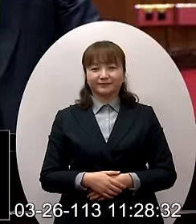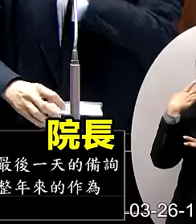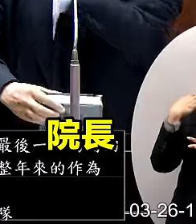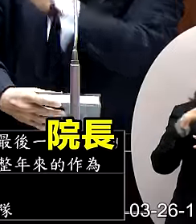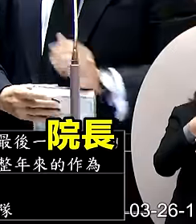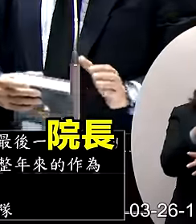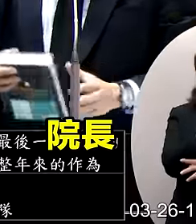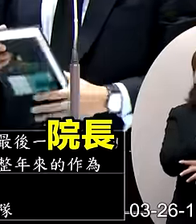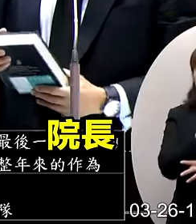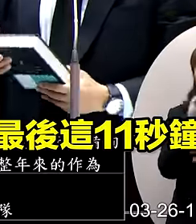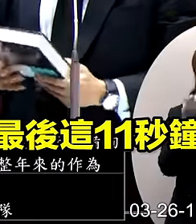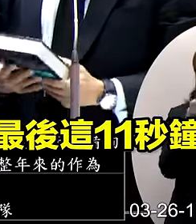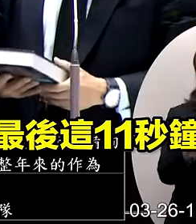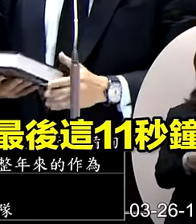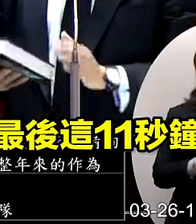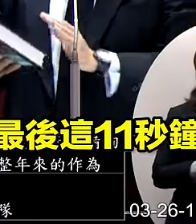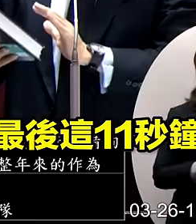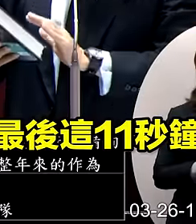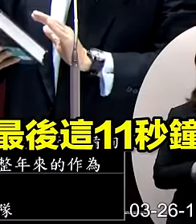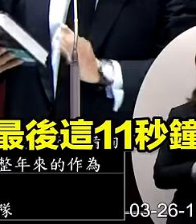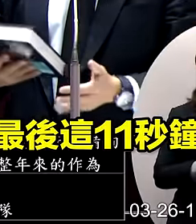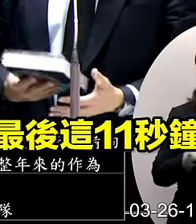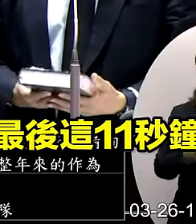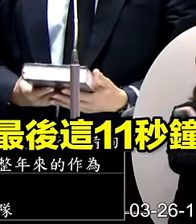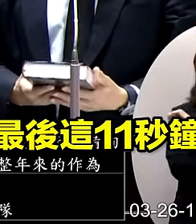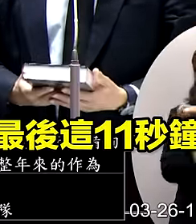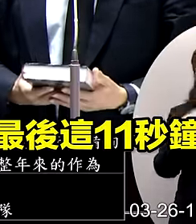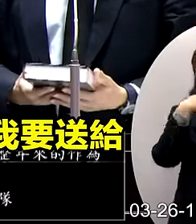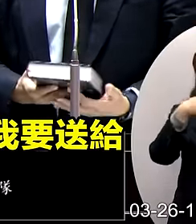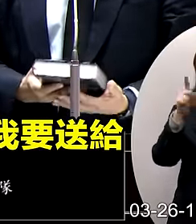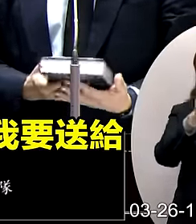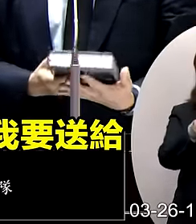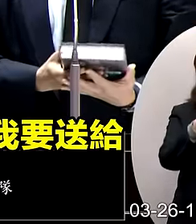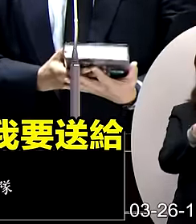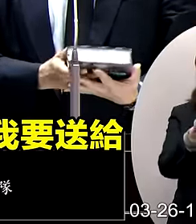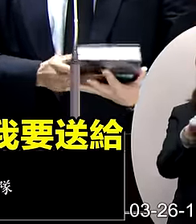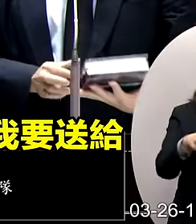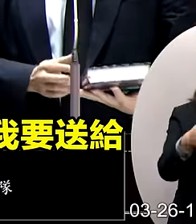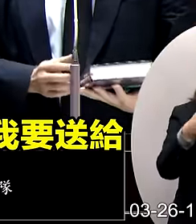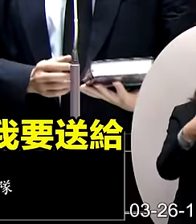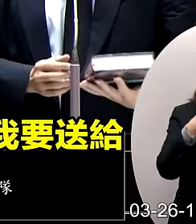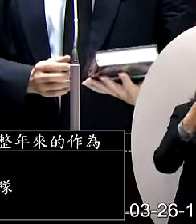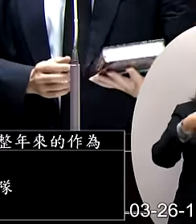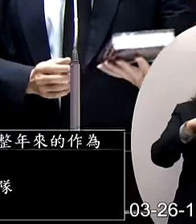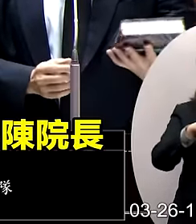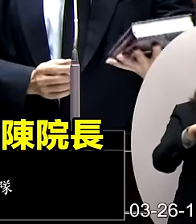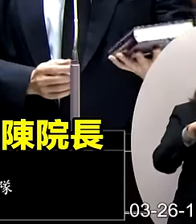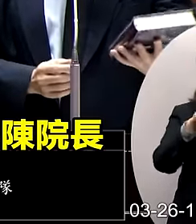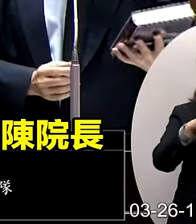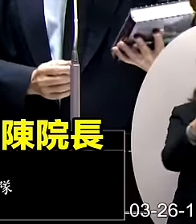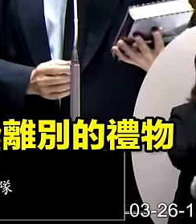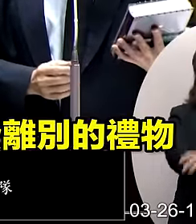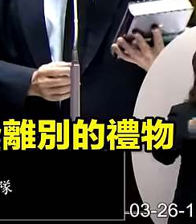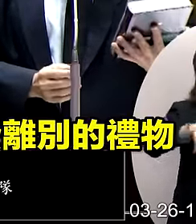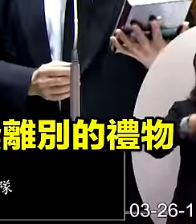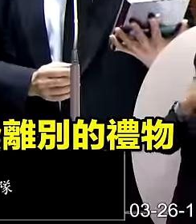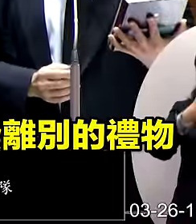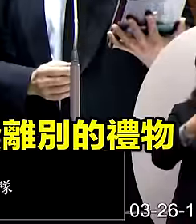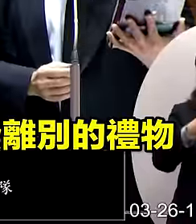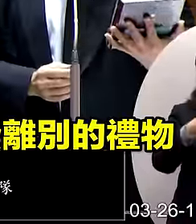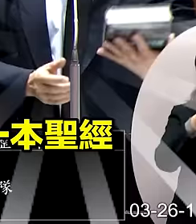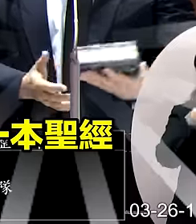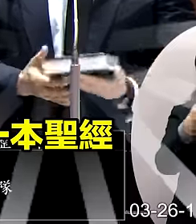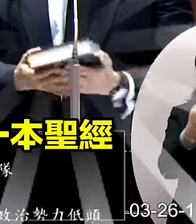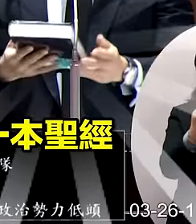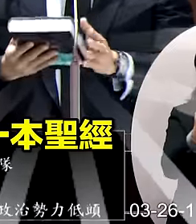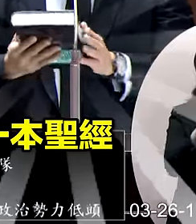好，孙院长，我在最后这十一秒钟，我要送给陈院长一份离别